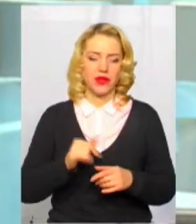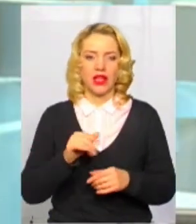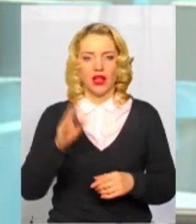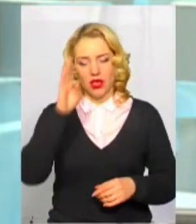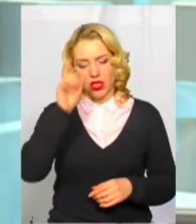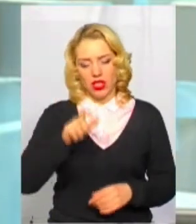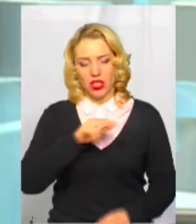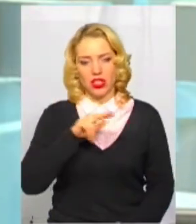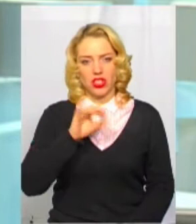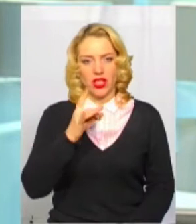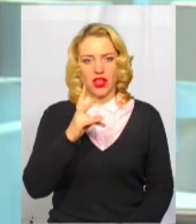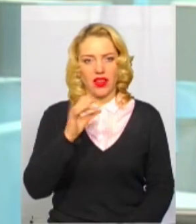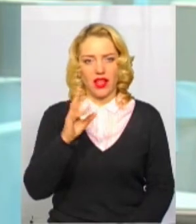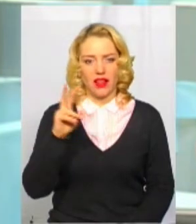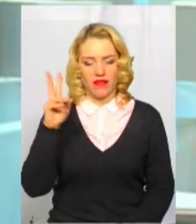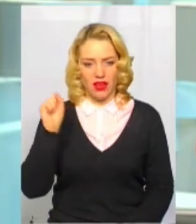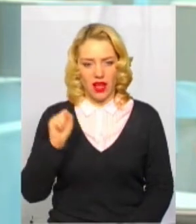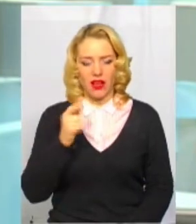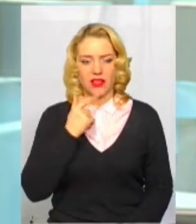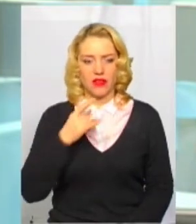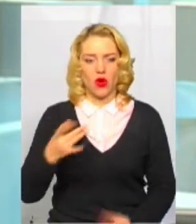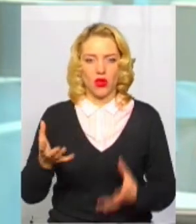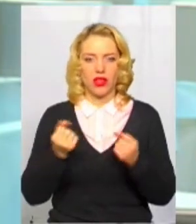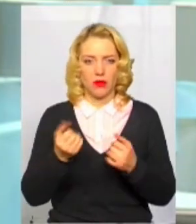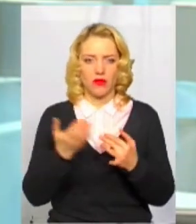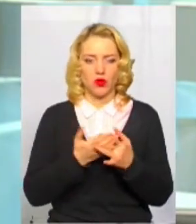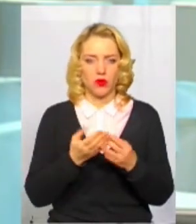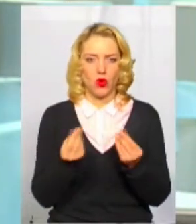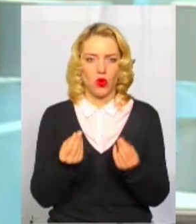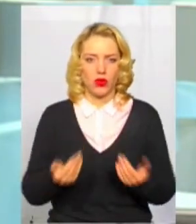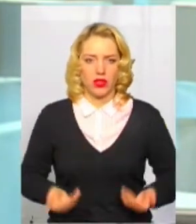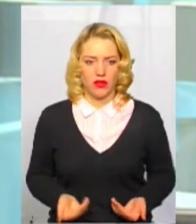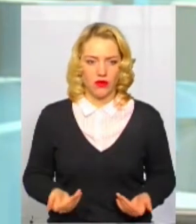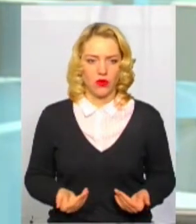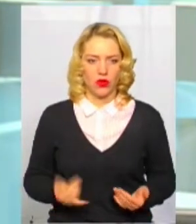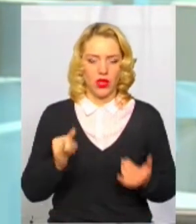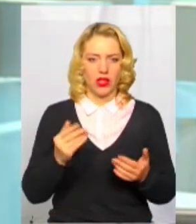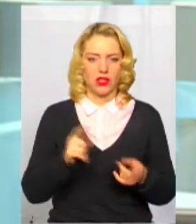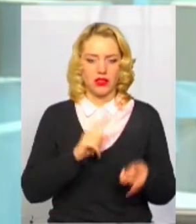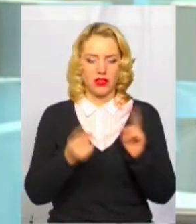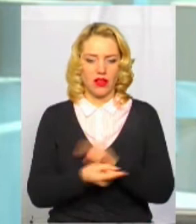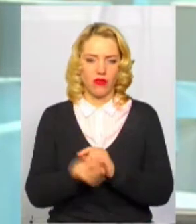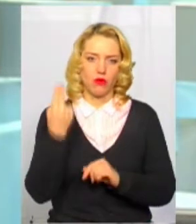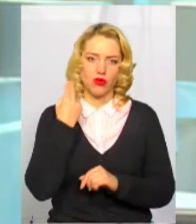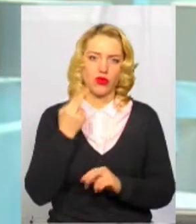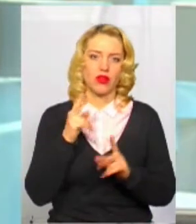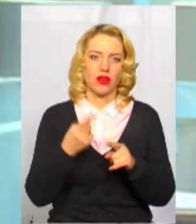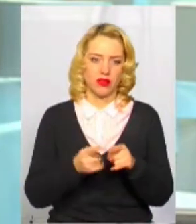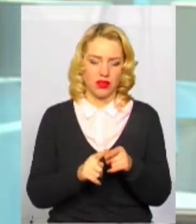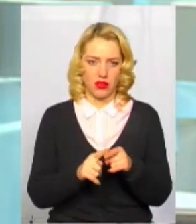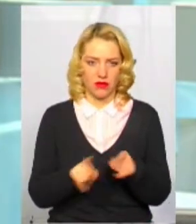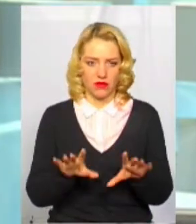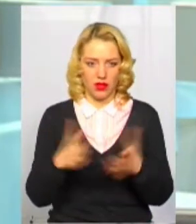Чернелівки, що на Красилівщині, Борис Сніцар, отримав субсидію готівкою і став боржником. Як так, Неля Шпулак